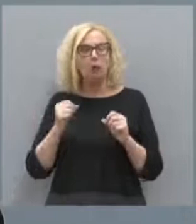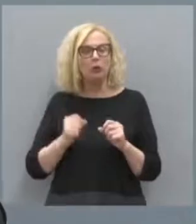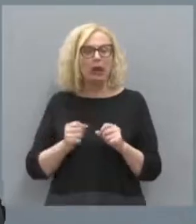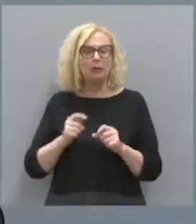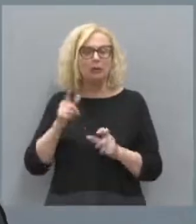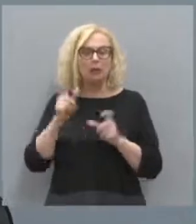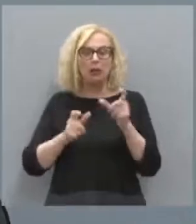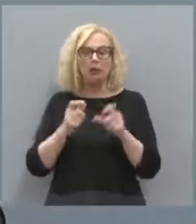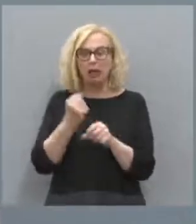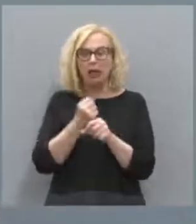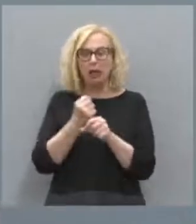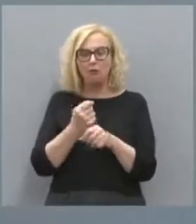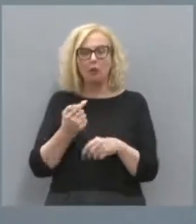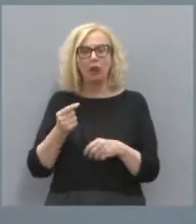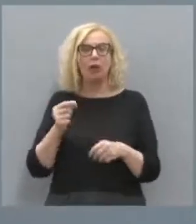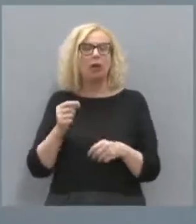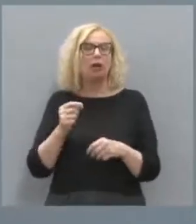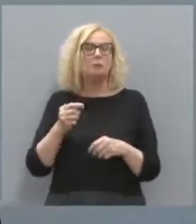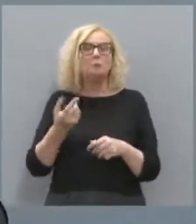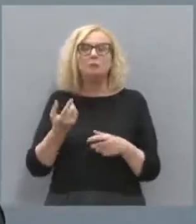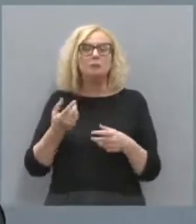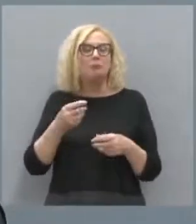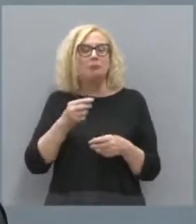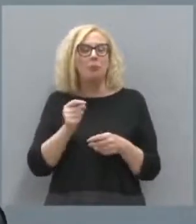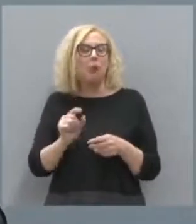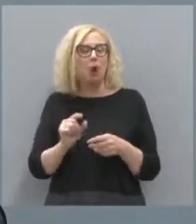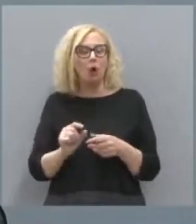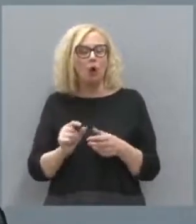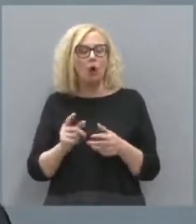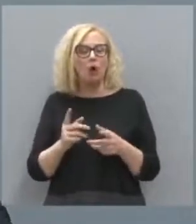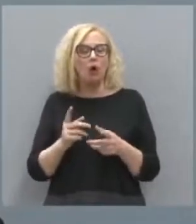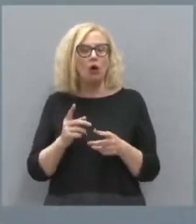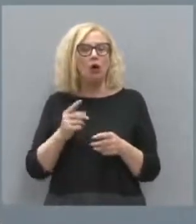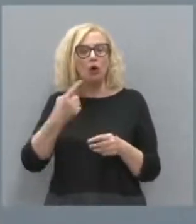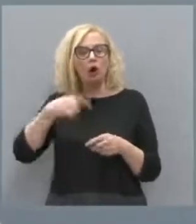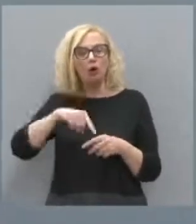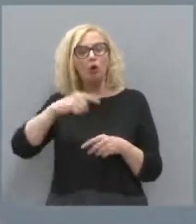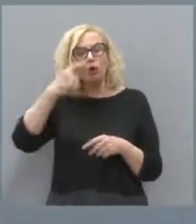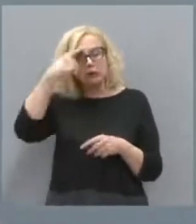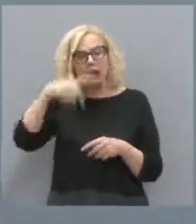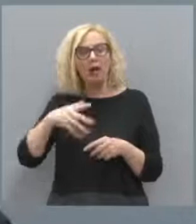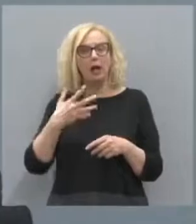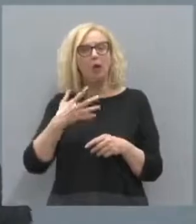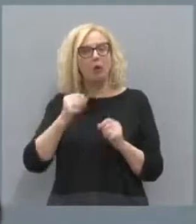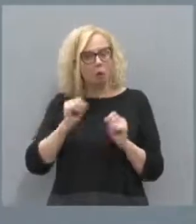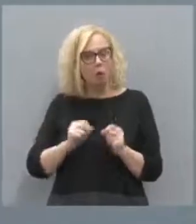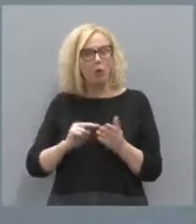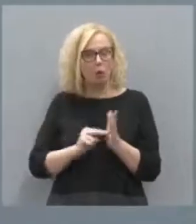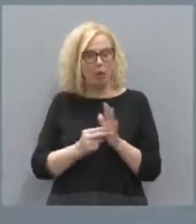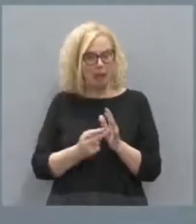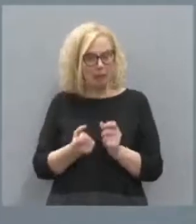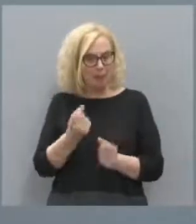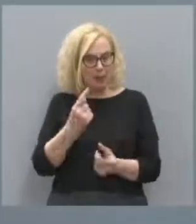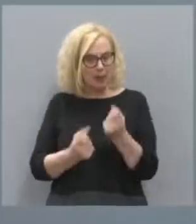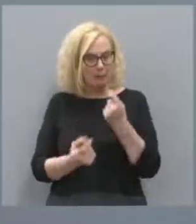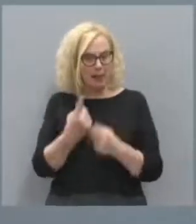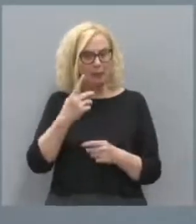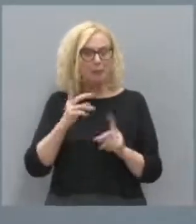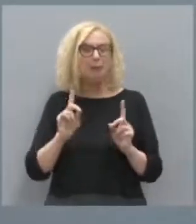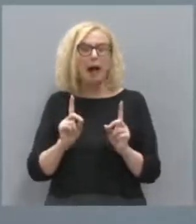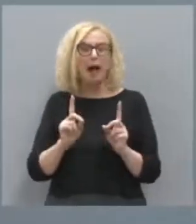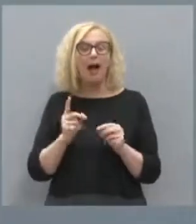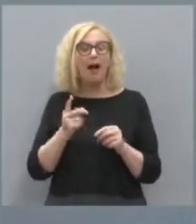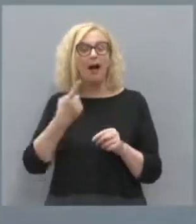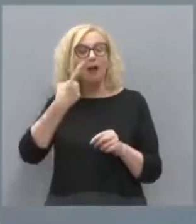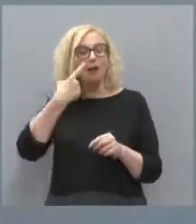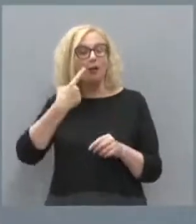se ci saranno tanti problemi non lo sappiamo già ok però se riusciremo o meno a raggiungere questo obiettivo dipenderà da